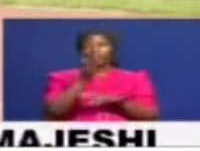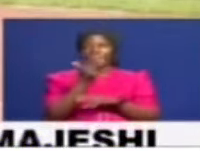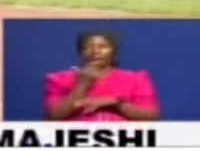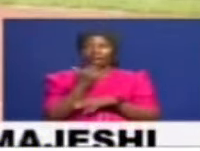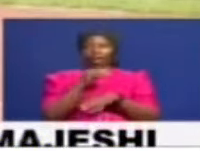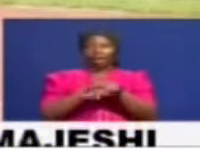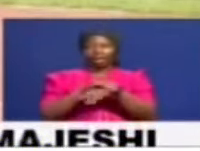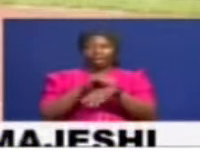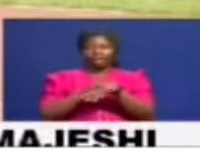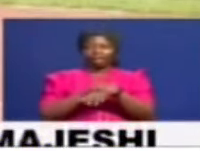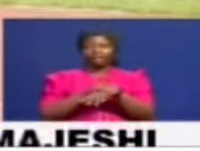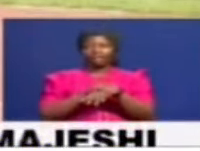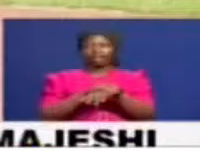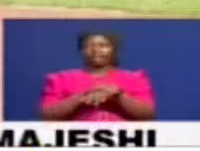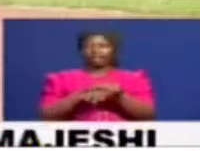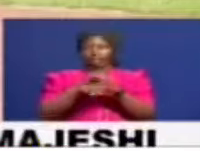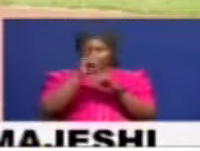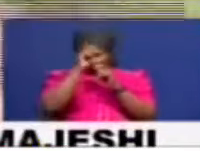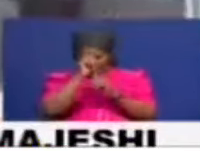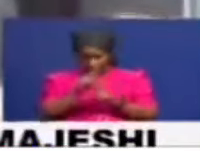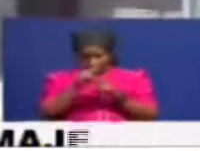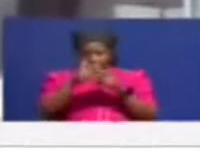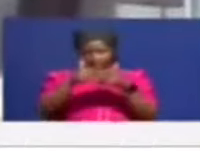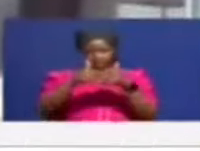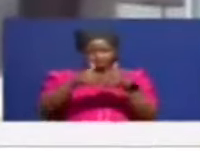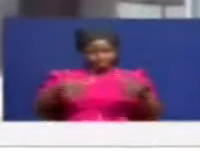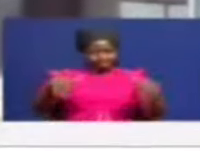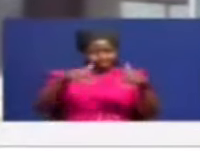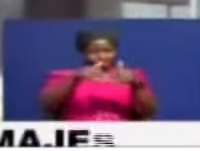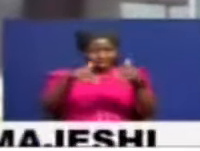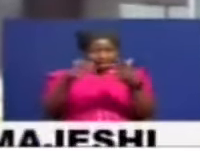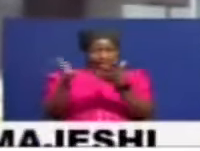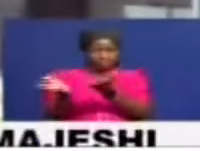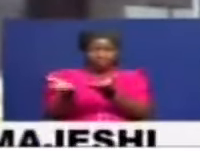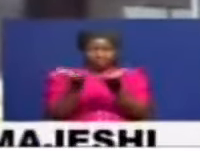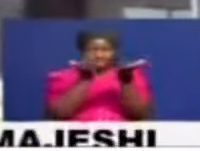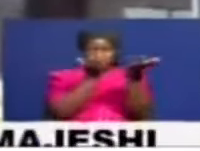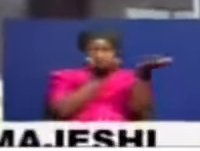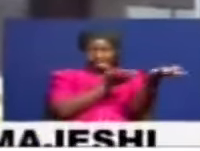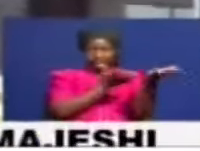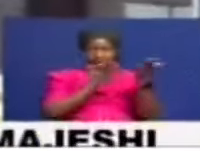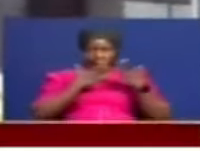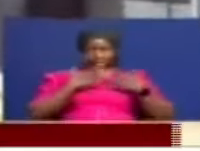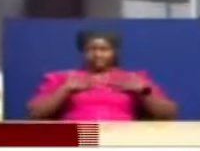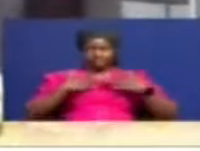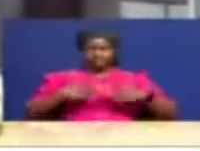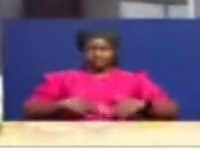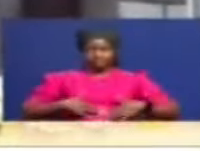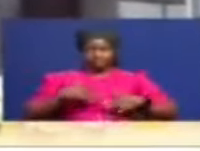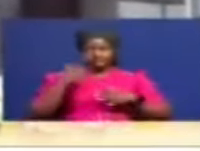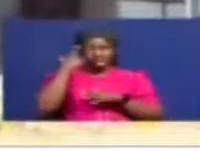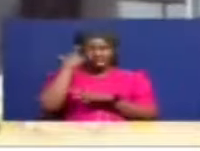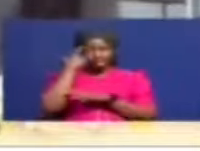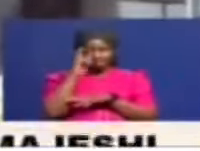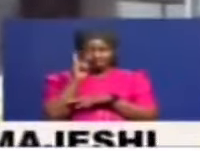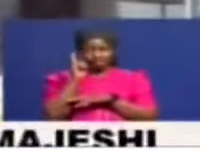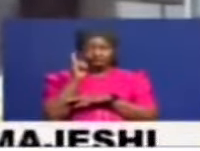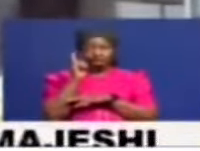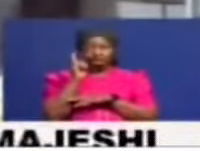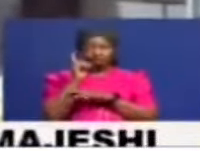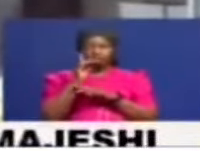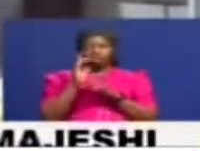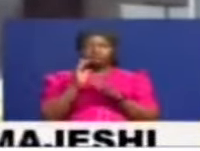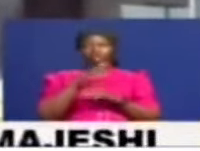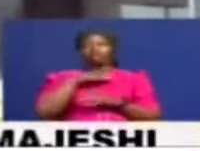kupata gwaride ya heshima ikiweza kuleta mwili wa Generali Francis Omondi